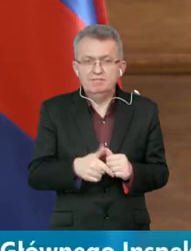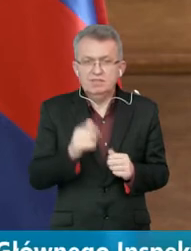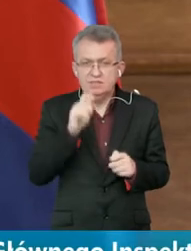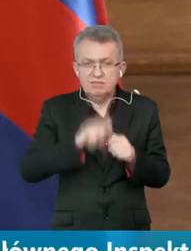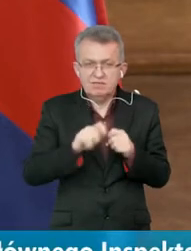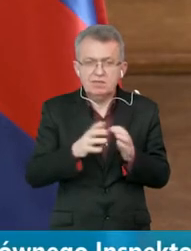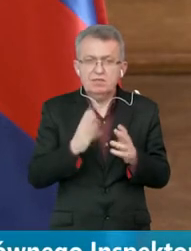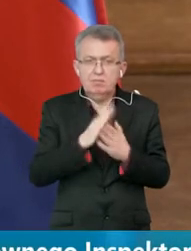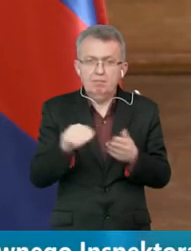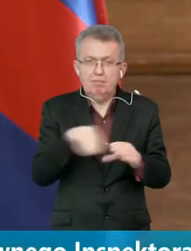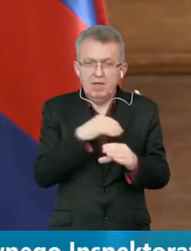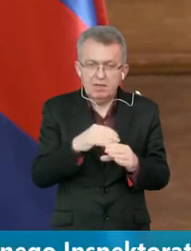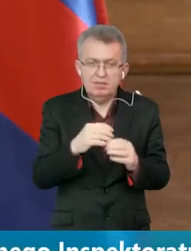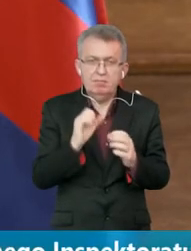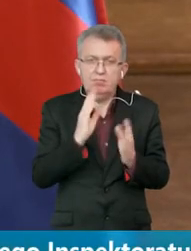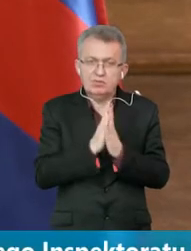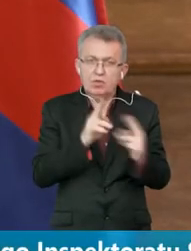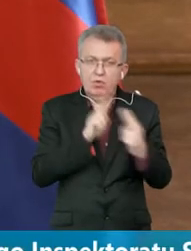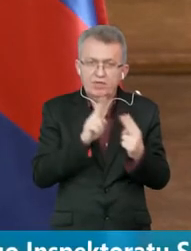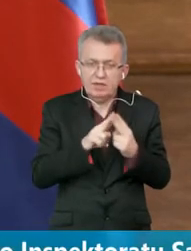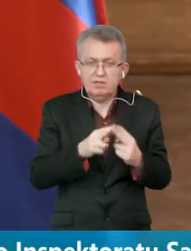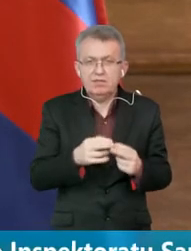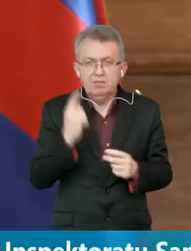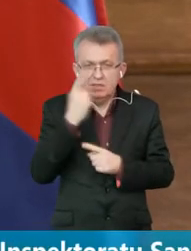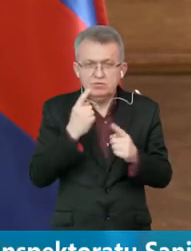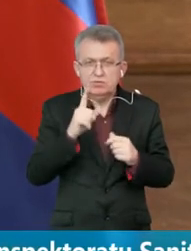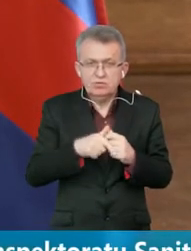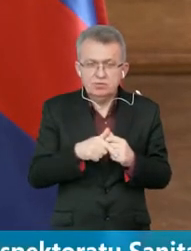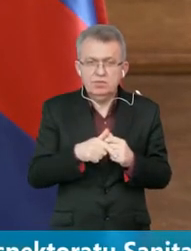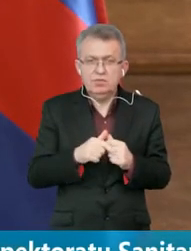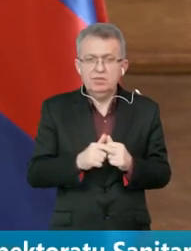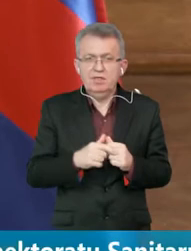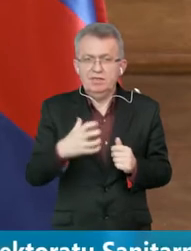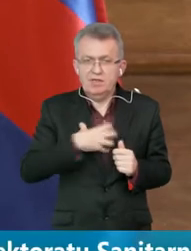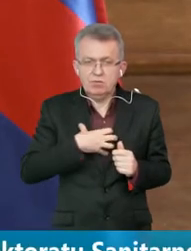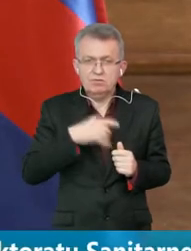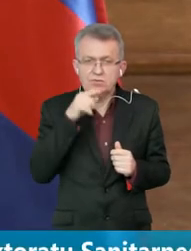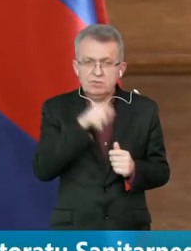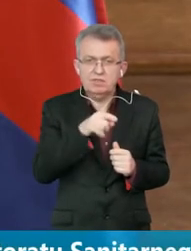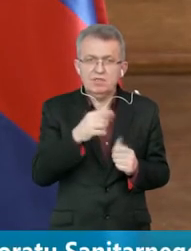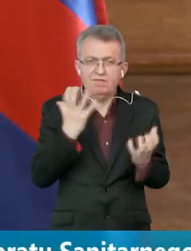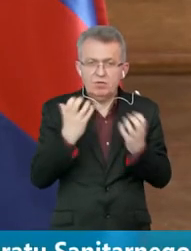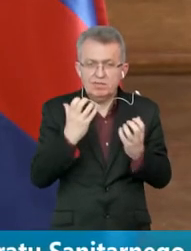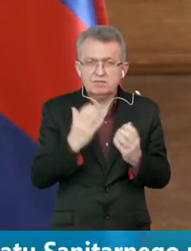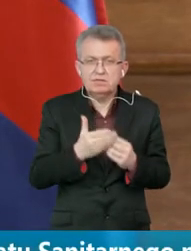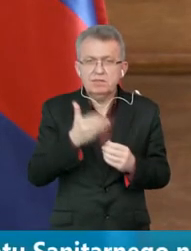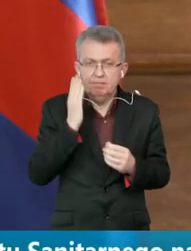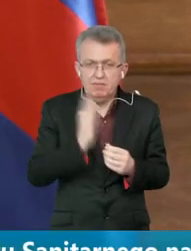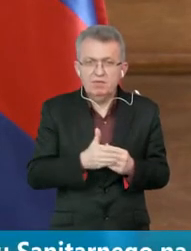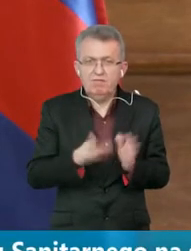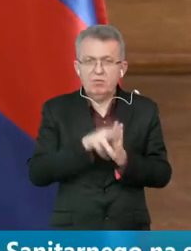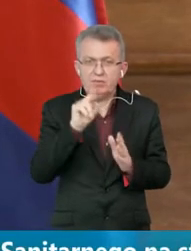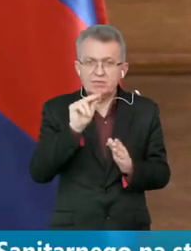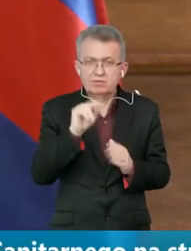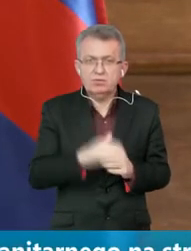Sprawdzajcie maile na bieżąco, bądźcie w kontakcie i myślę, że dyrektorzy właśnie tych informacji niezbędnych w